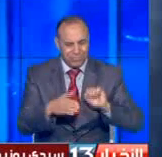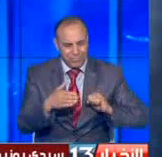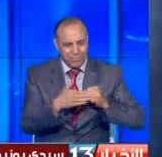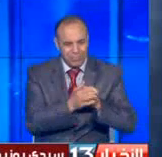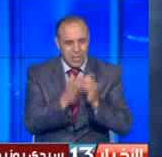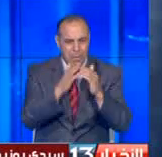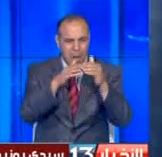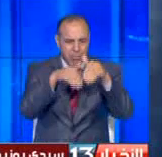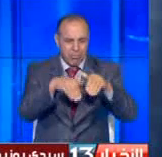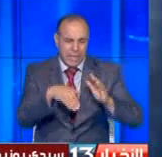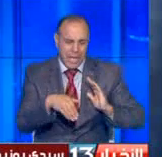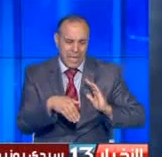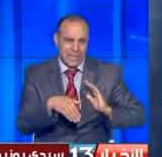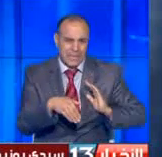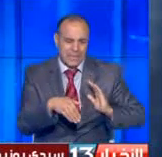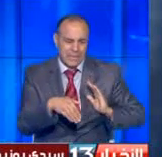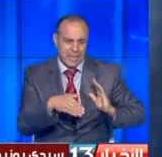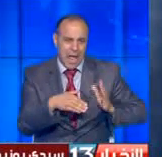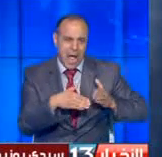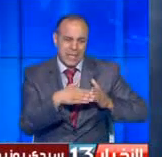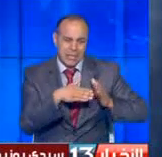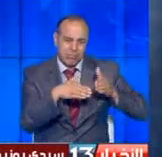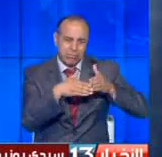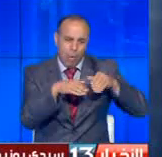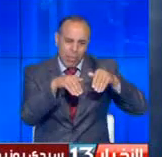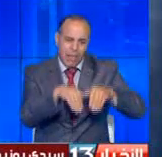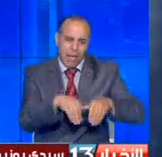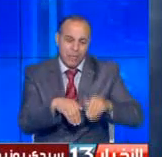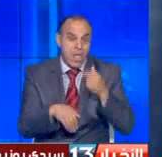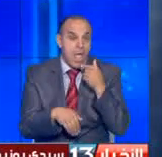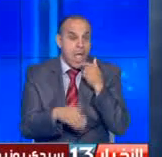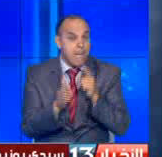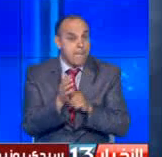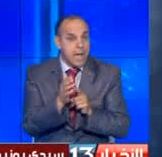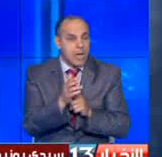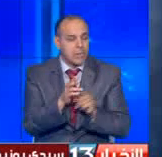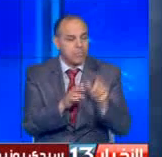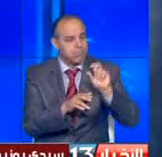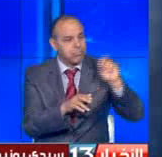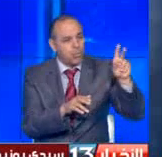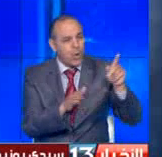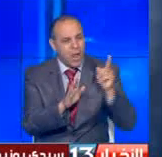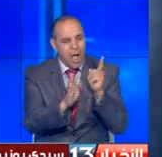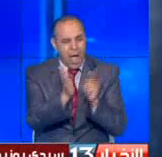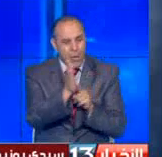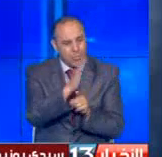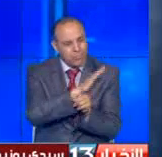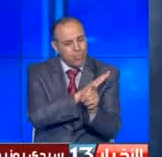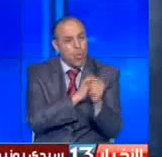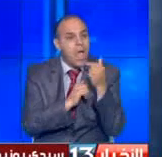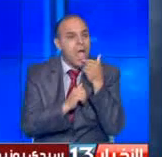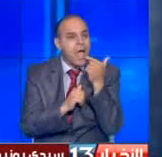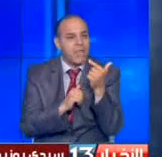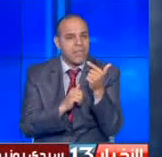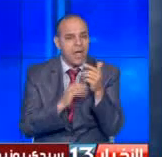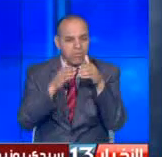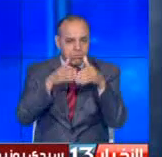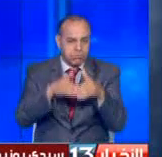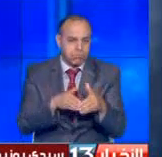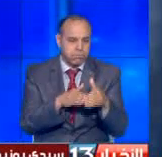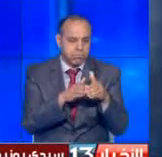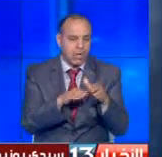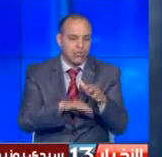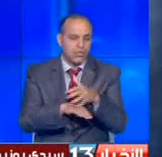غرق المركب بعد اصطدامه بالخطيره العسكريه بينما كانوا في رحله هجره غير قانونيه عرض سواحل